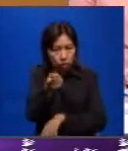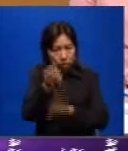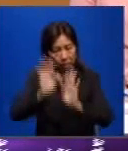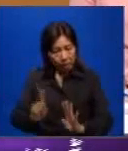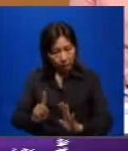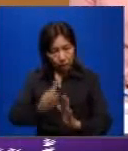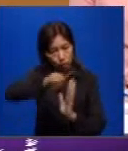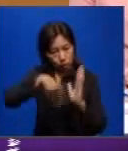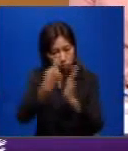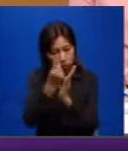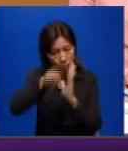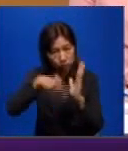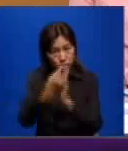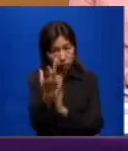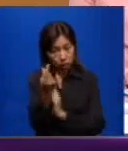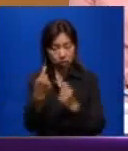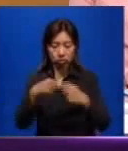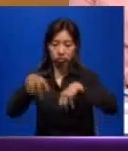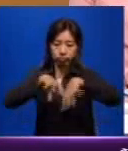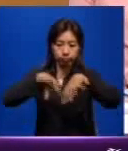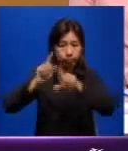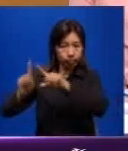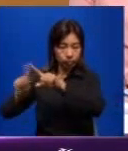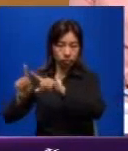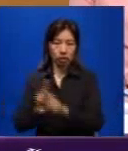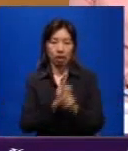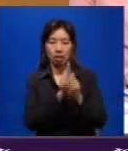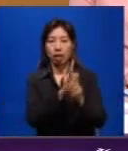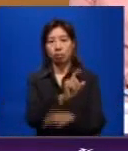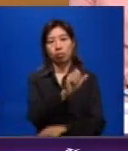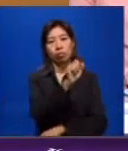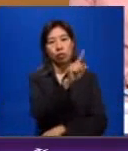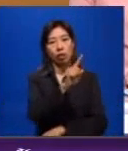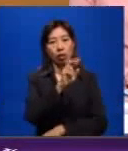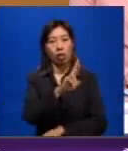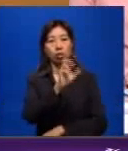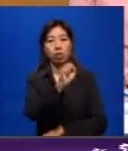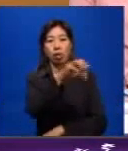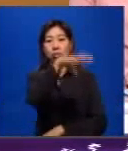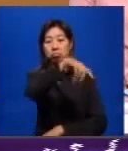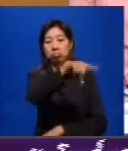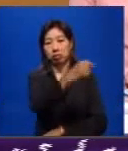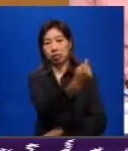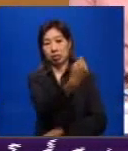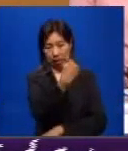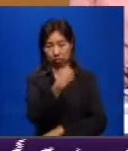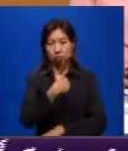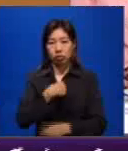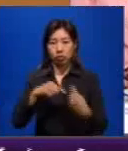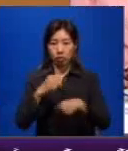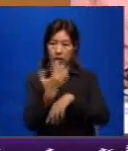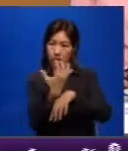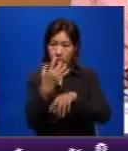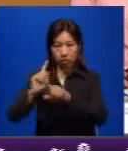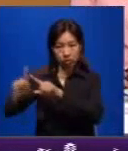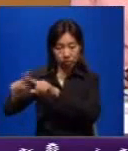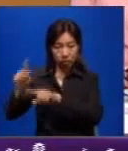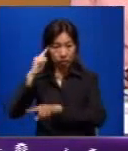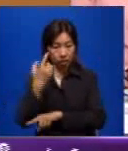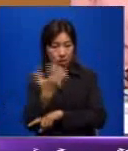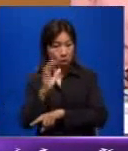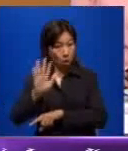ซึ่งการดำเนินการทุกสิ่งอย่างเนี่ยก็จะเป็นไปตามคำสั่งของสรส.นะคะที่มีมติให้เครือข่ายสถานีโทรทัศน์ในการดูแลของรัฐ